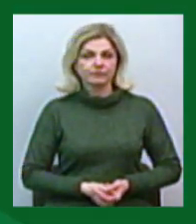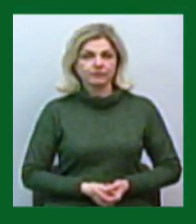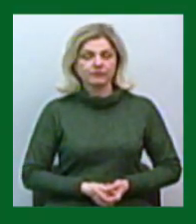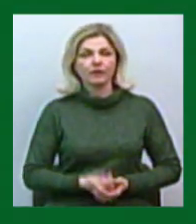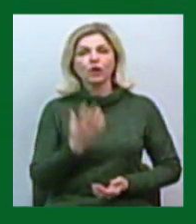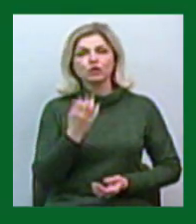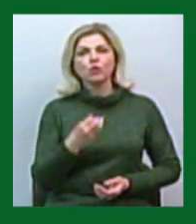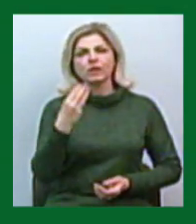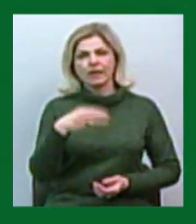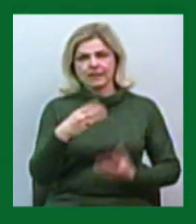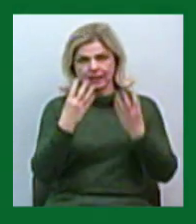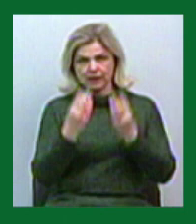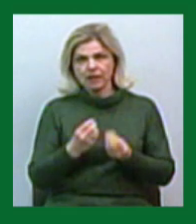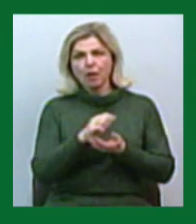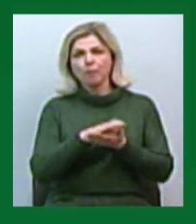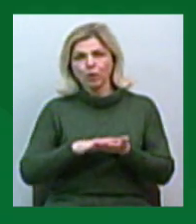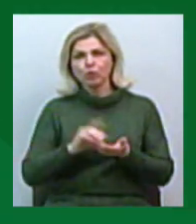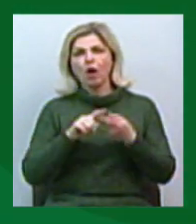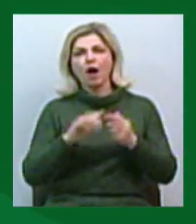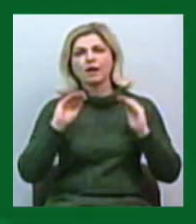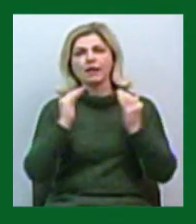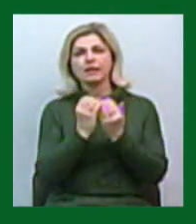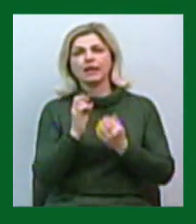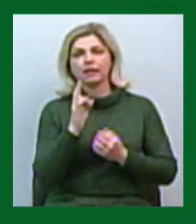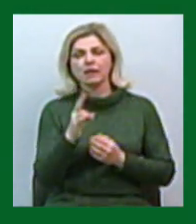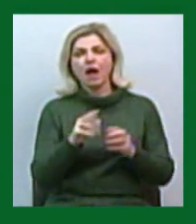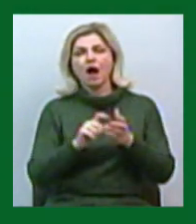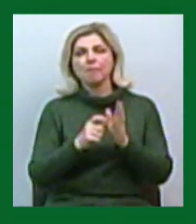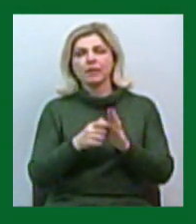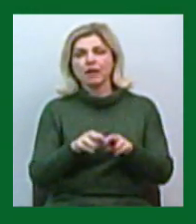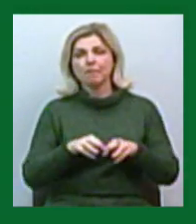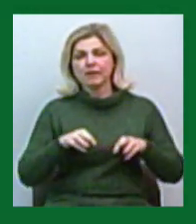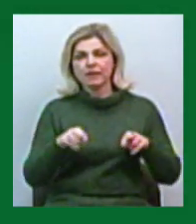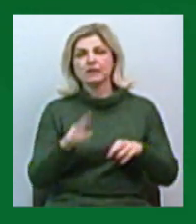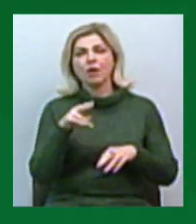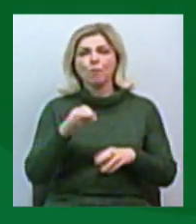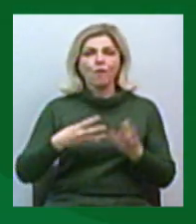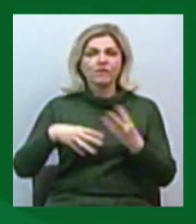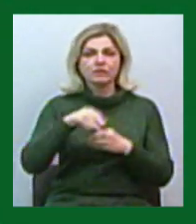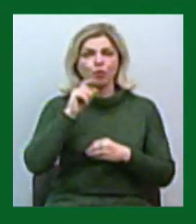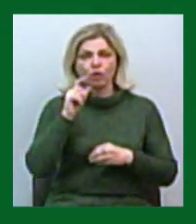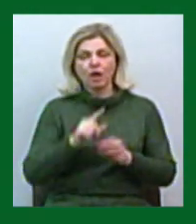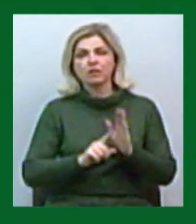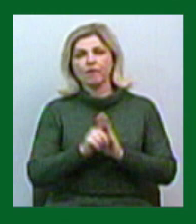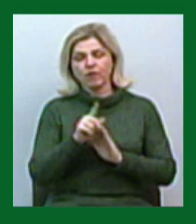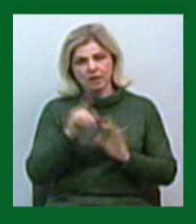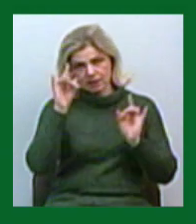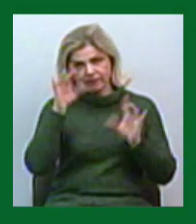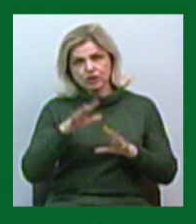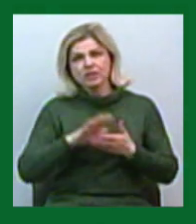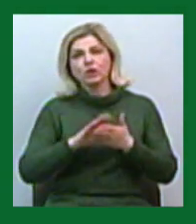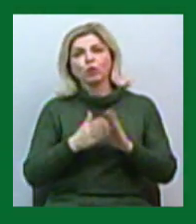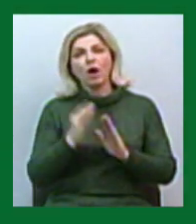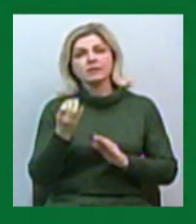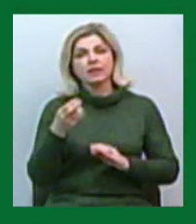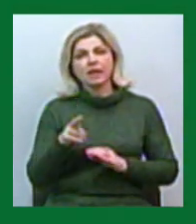Ще на 30 днів продовжив карантин в Україні Кабінет міністрів. На додачу, по всій країні запровадили надзвичайну ситуацію.